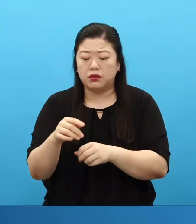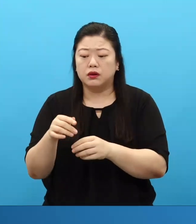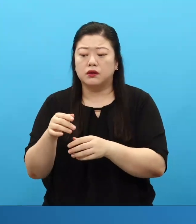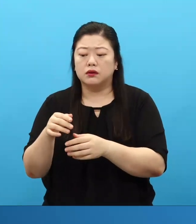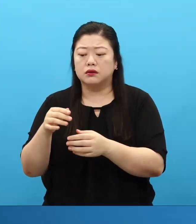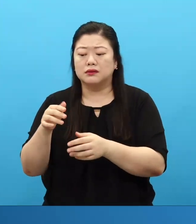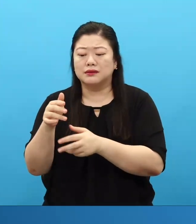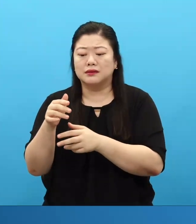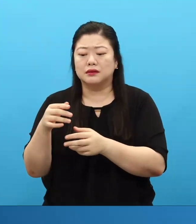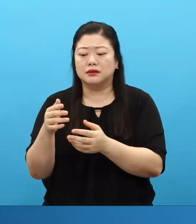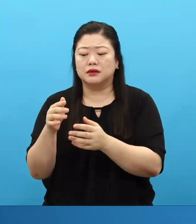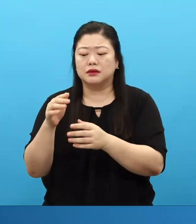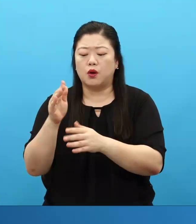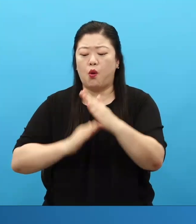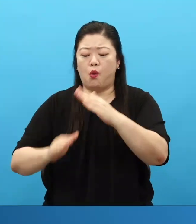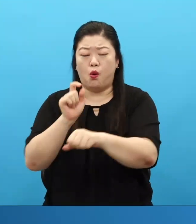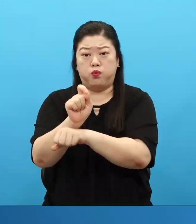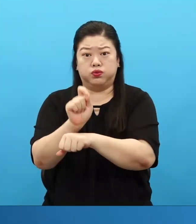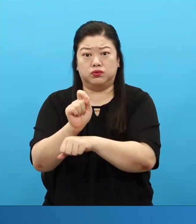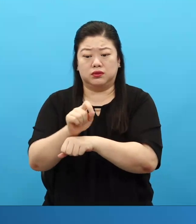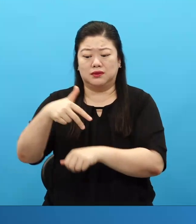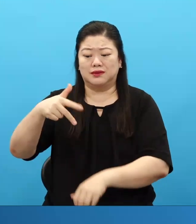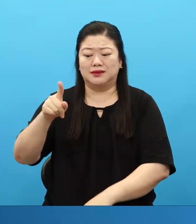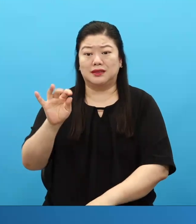살렸습니다. And he saved the king and Egypt.